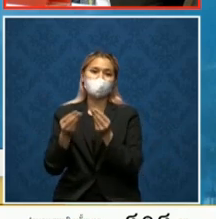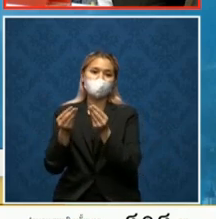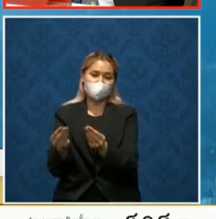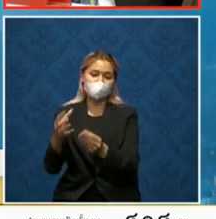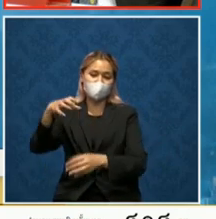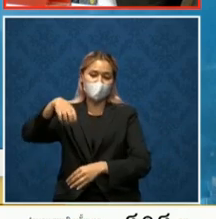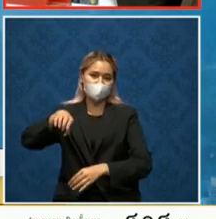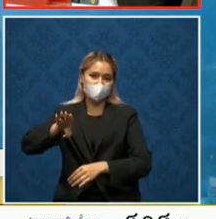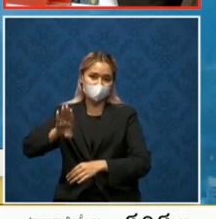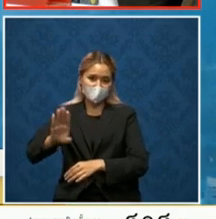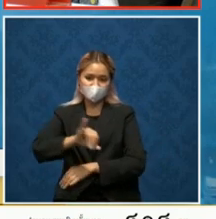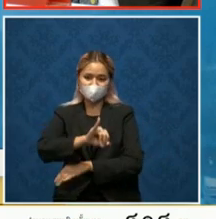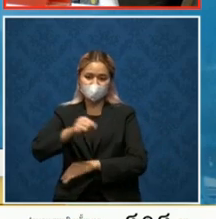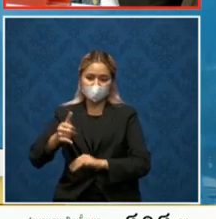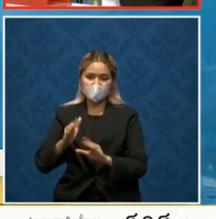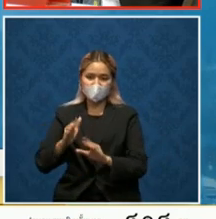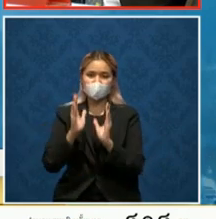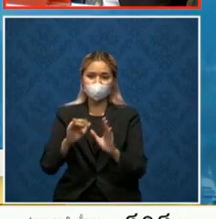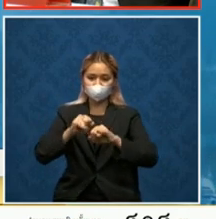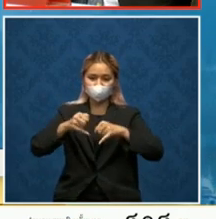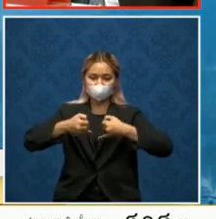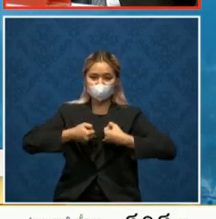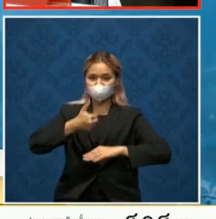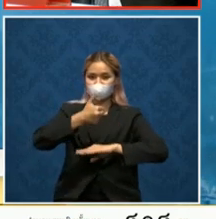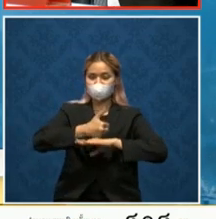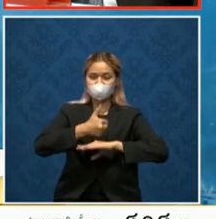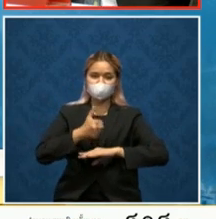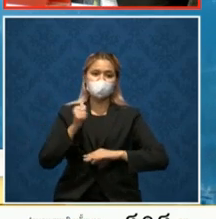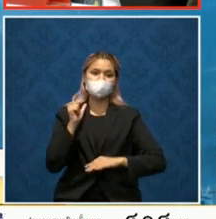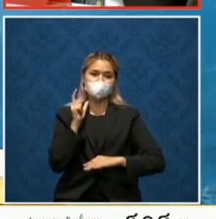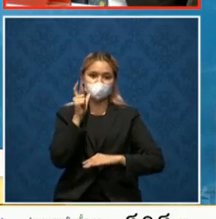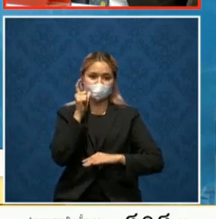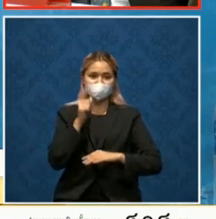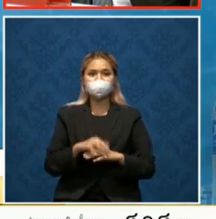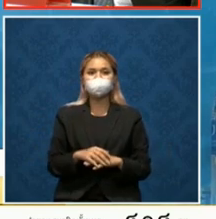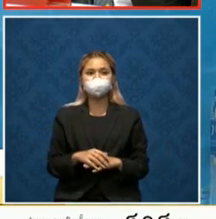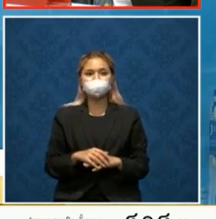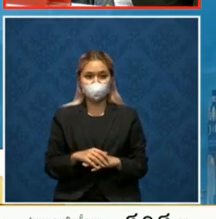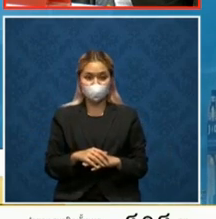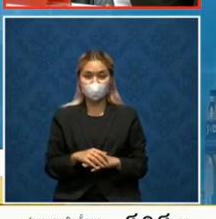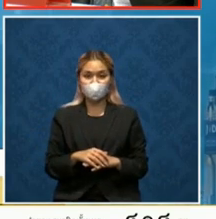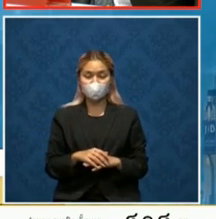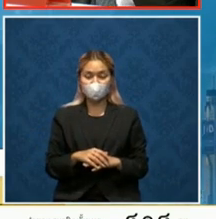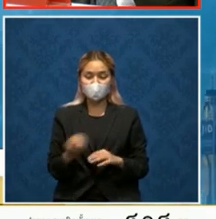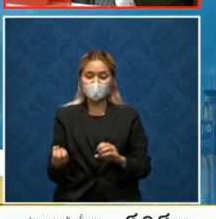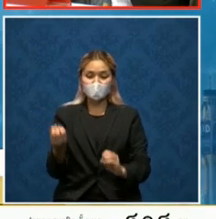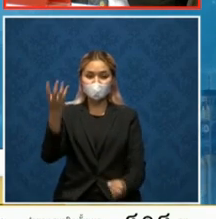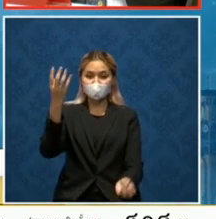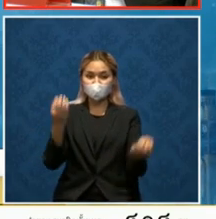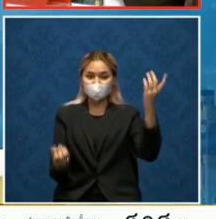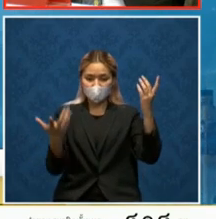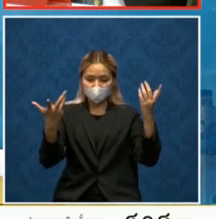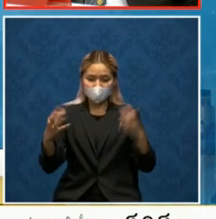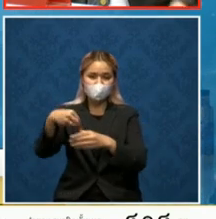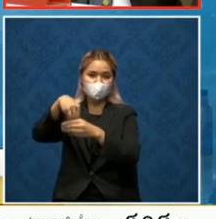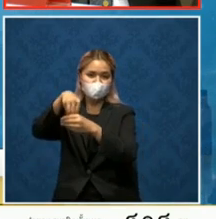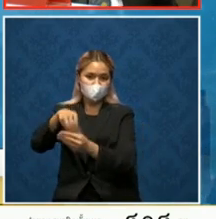โดยที่พี่น้องที่อยู่ในผืนป่าเหล่านั้นถูกขับไล่ออกมาจากผืนป่า